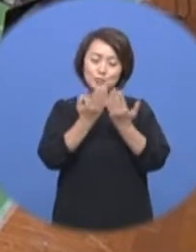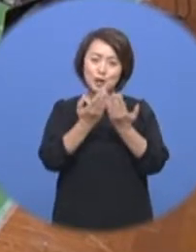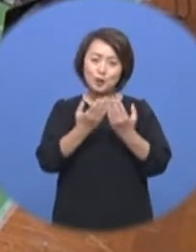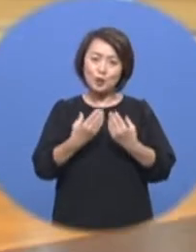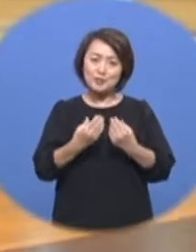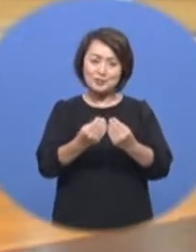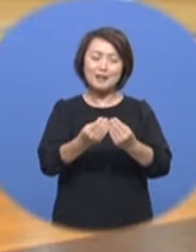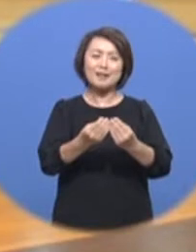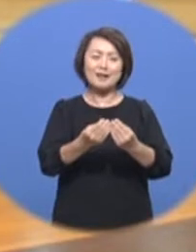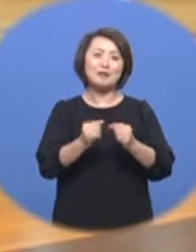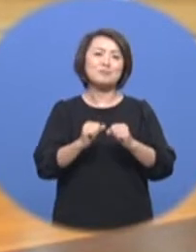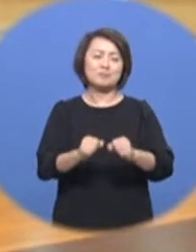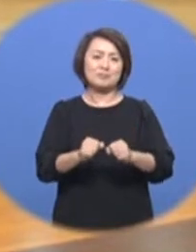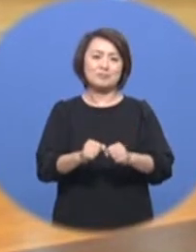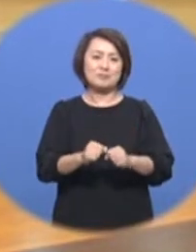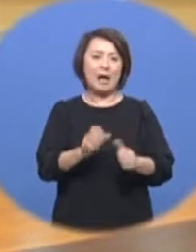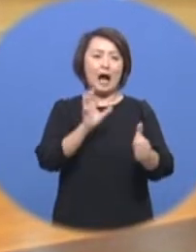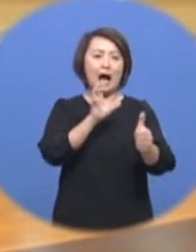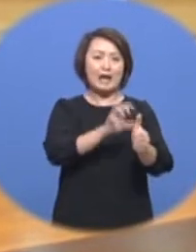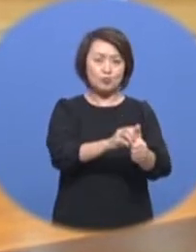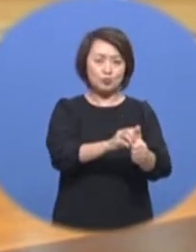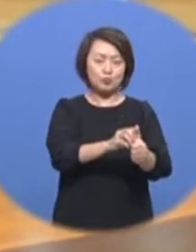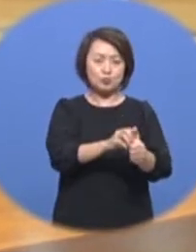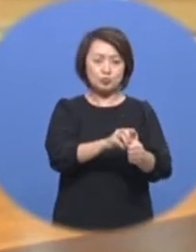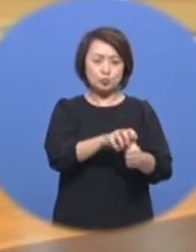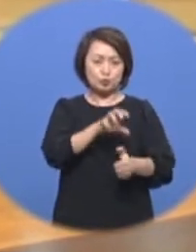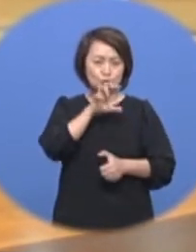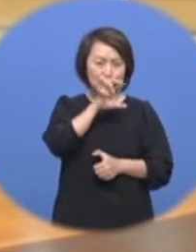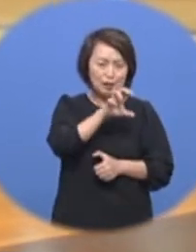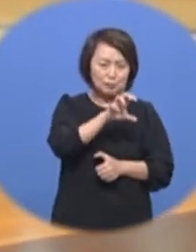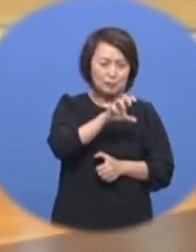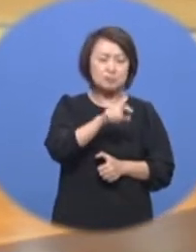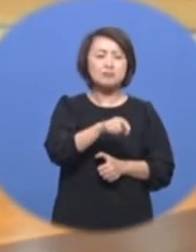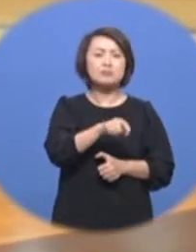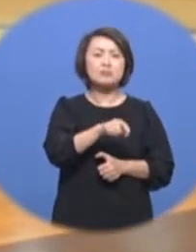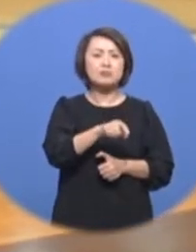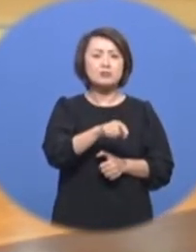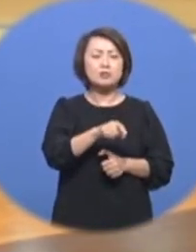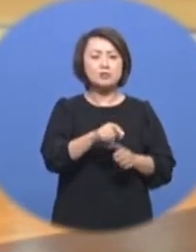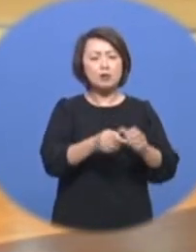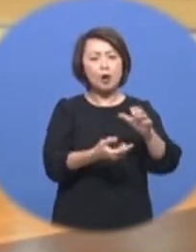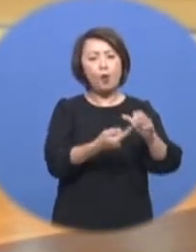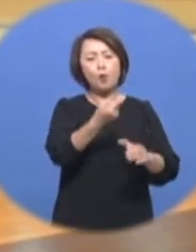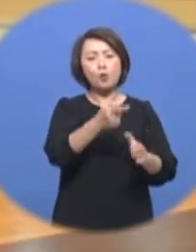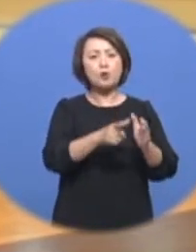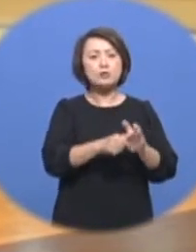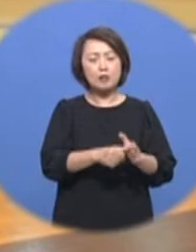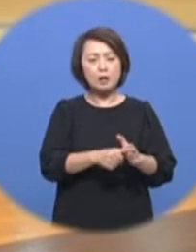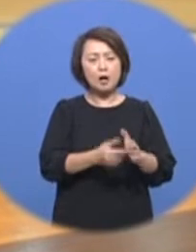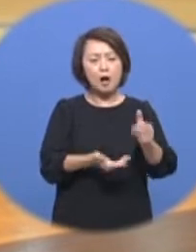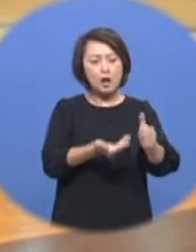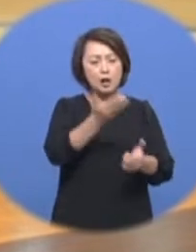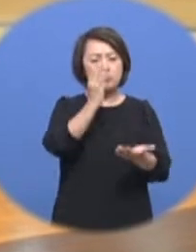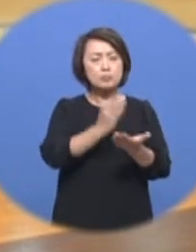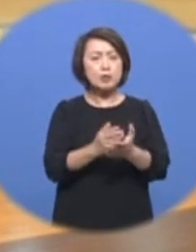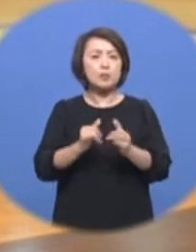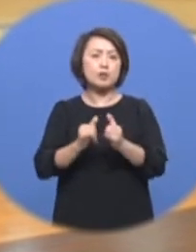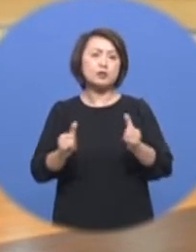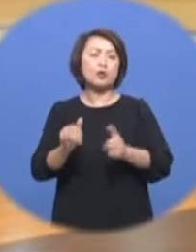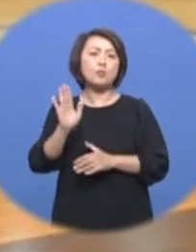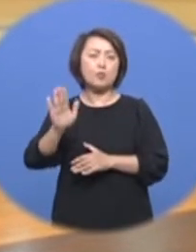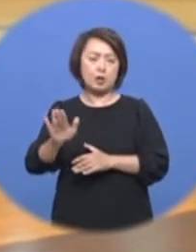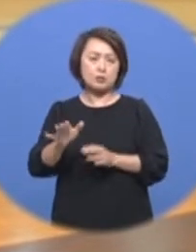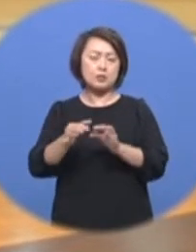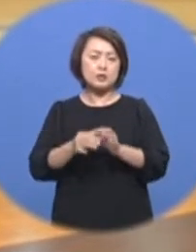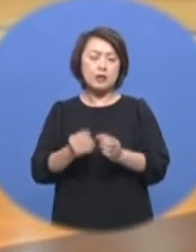っていうか、 噛む、うなる、そういうことがあったら手放す人も多いです。だからやっぱりしつけとマナー